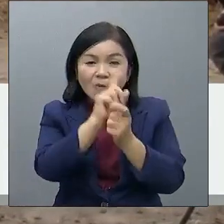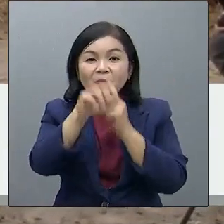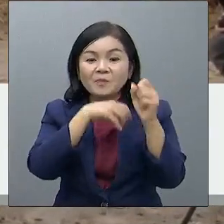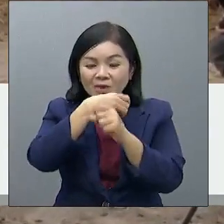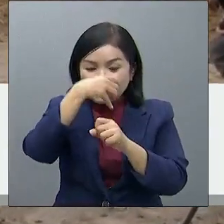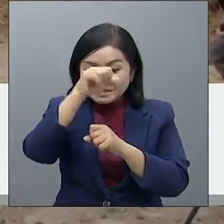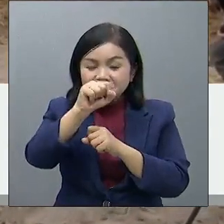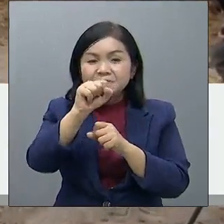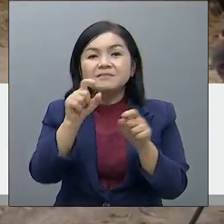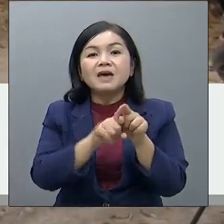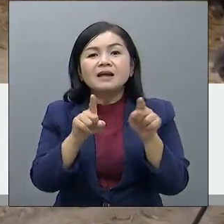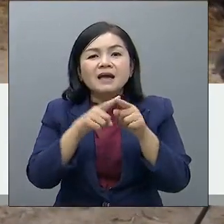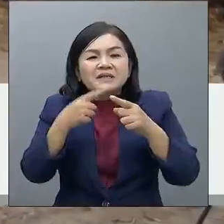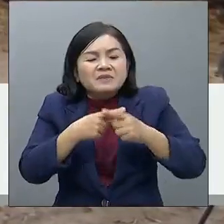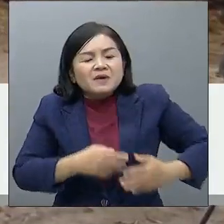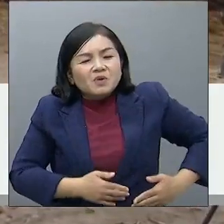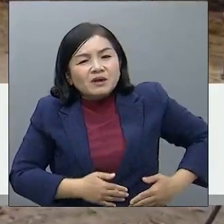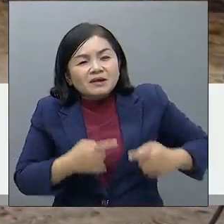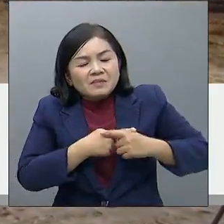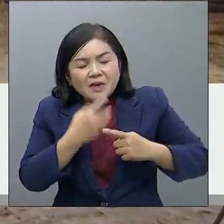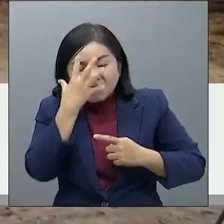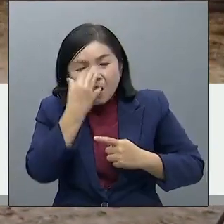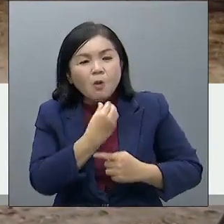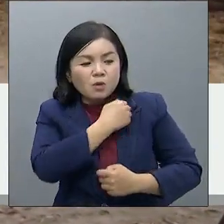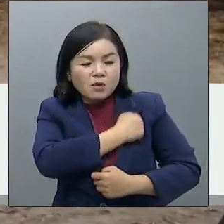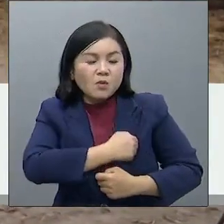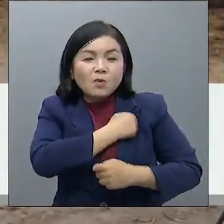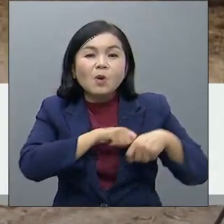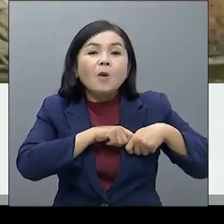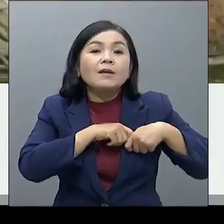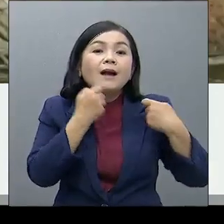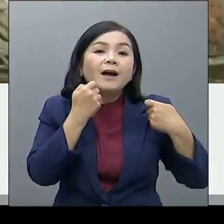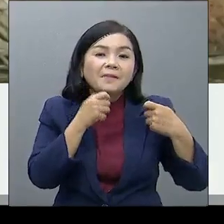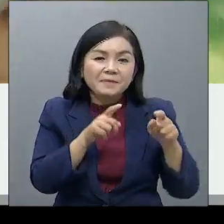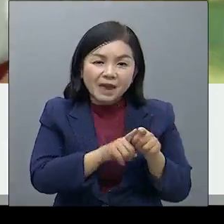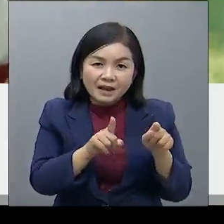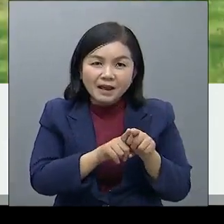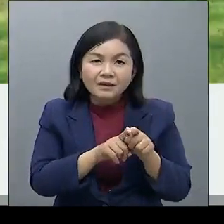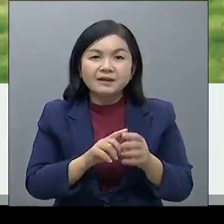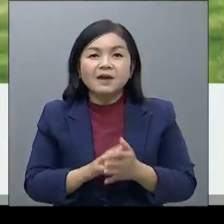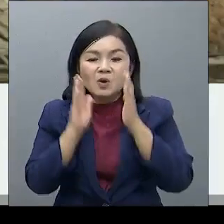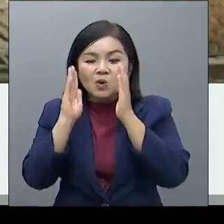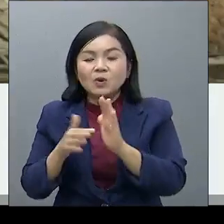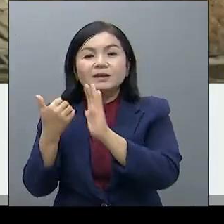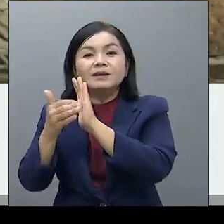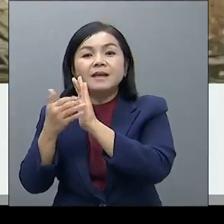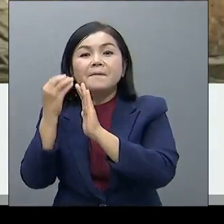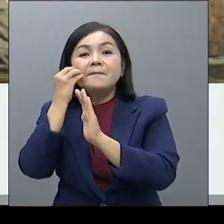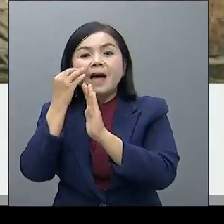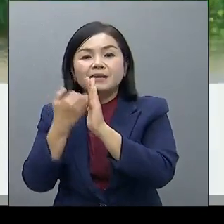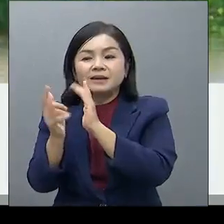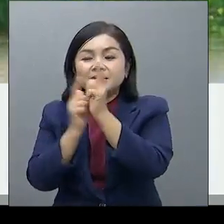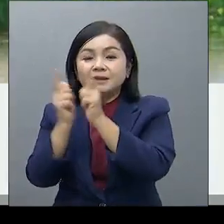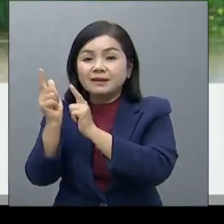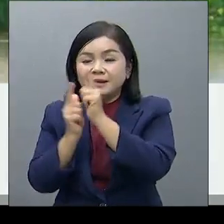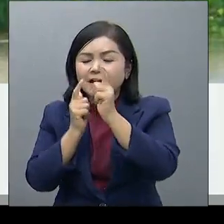บแอลค่ะเพลงเศร้าที่จังหวะเร็วที่สุดในอัลบั้มสาราความเศร้าของศิลปินหนุ่มไทยบ้านเลือดอีสานเบนซ์เมืองเลยค่ะเขาก็เล่า